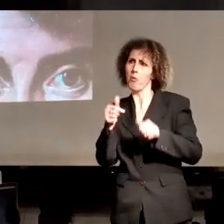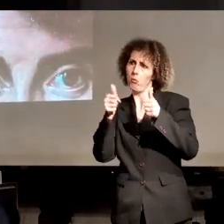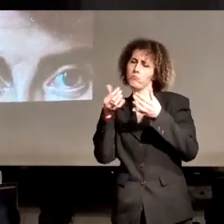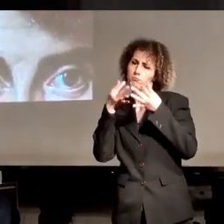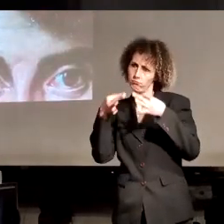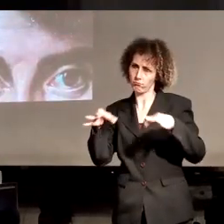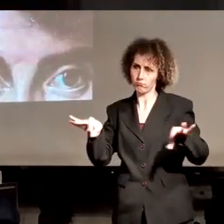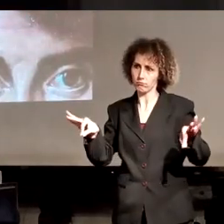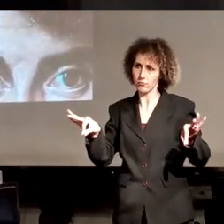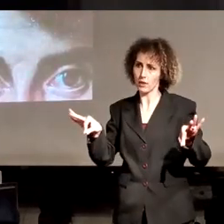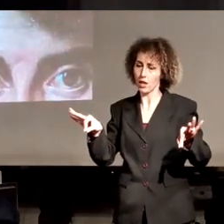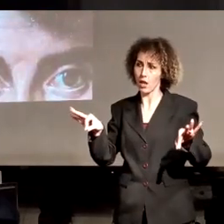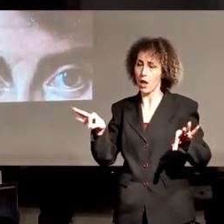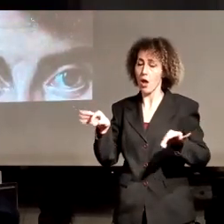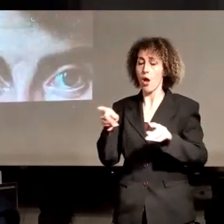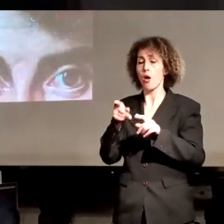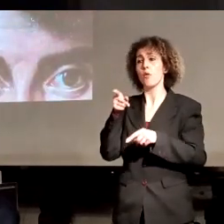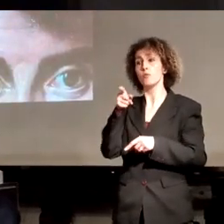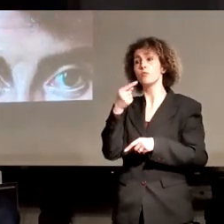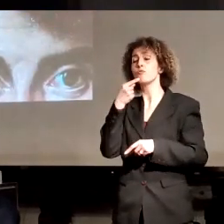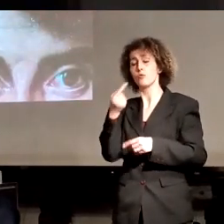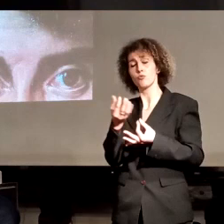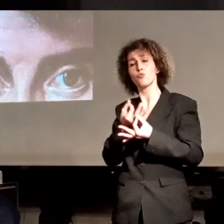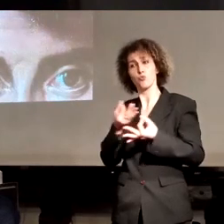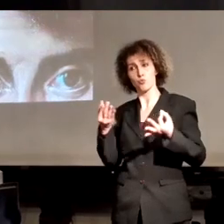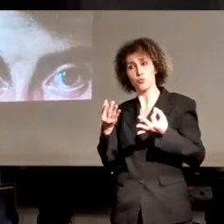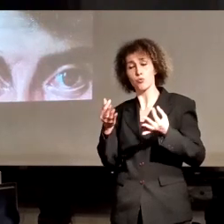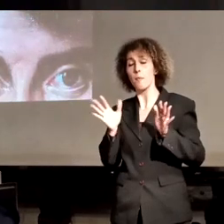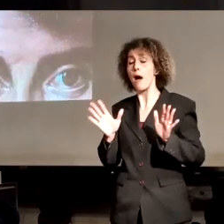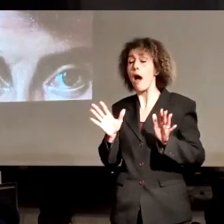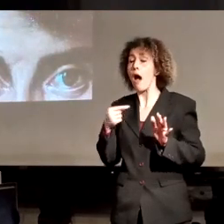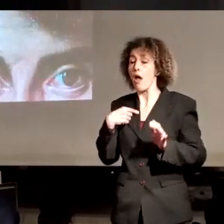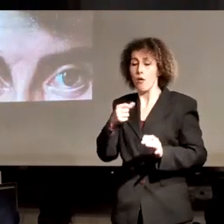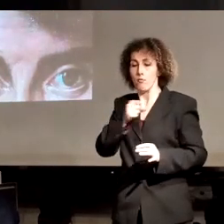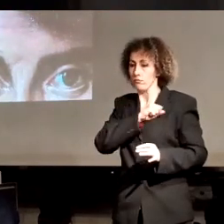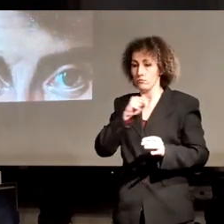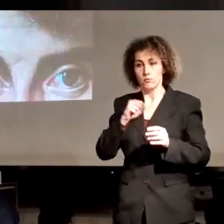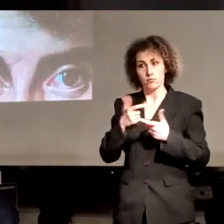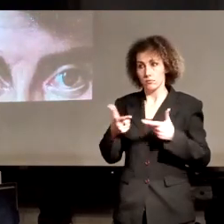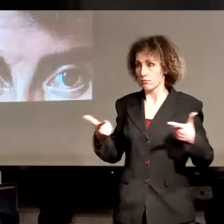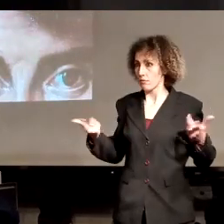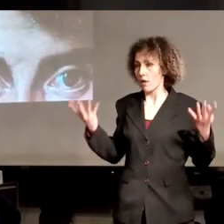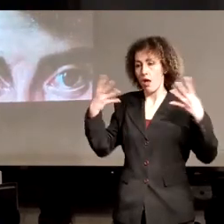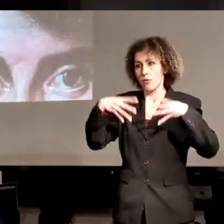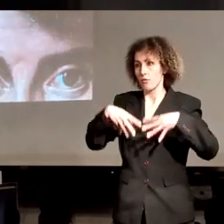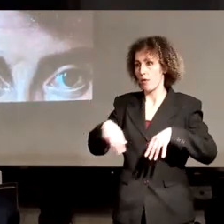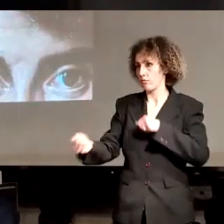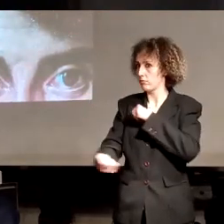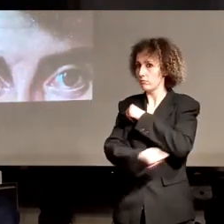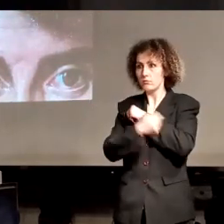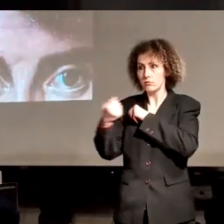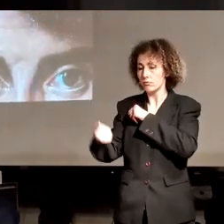ciò che dite più che giusto ma l'impazienza ha voltato le spalle alla buona educazione